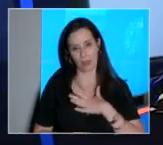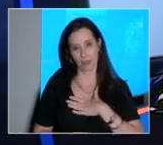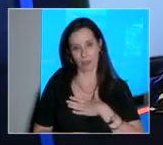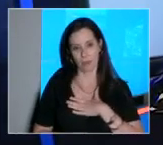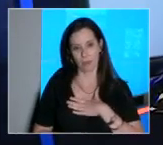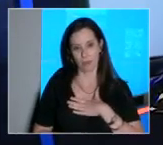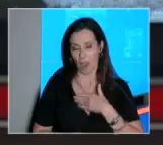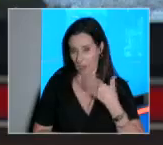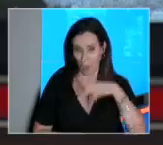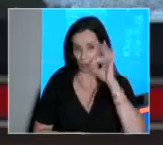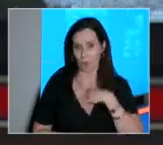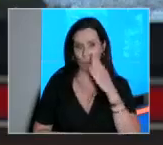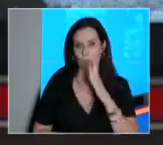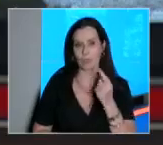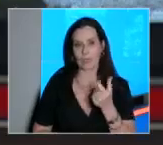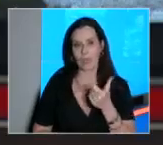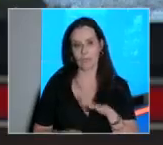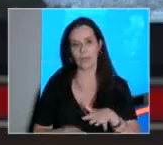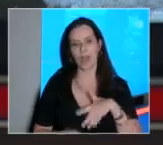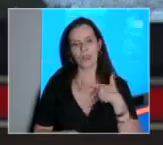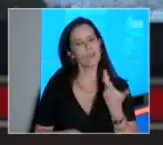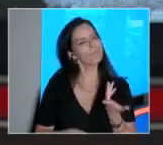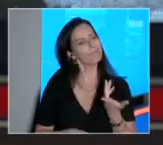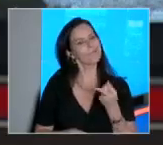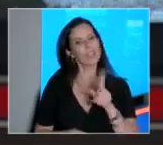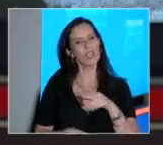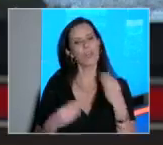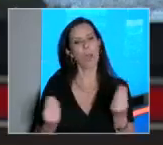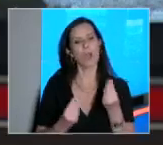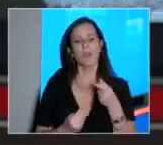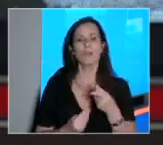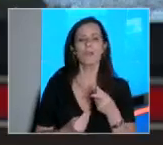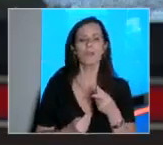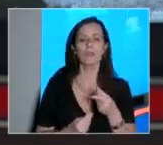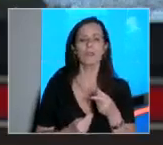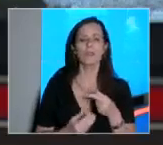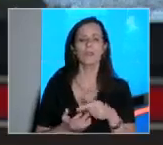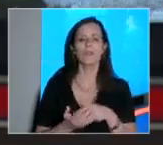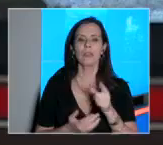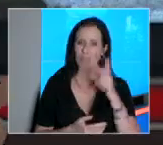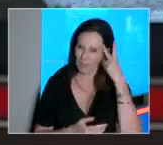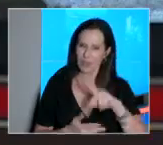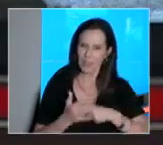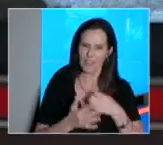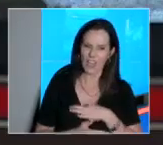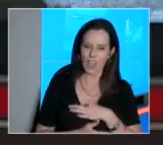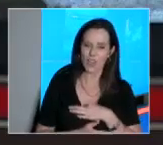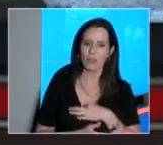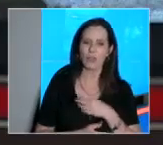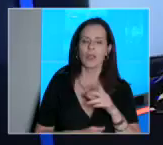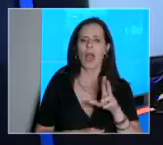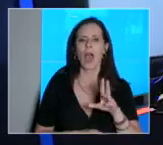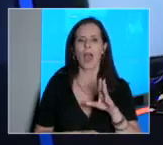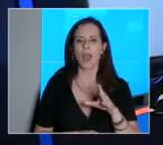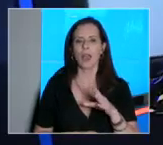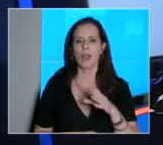בת לירושלמים גם, קצת מרגישה ניכור, כי יש פה משהו... אבל זה רק אספקט. שהוא... אתה מבין מה אני אומרת? אמר ניחוס, אני אשר